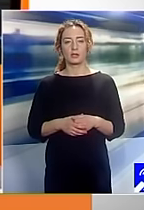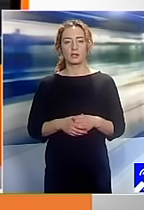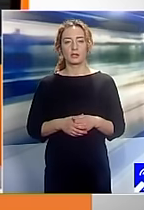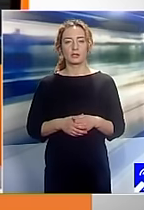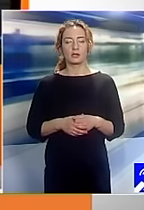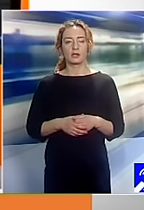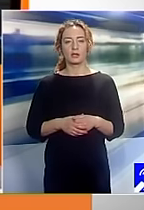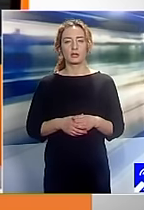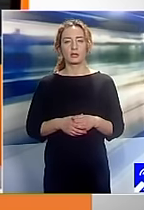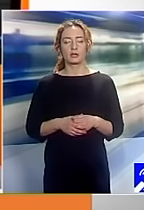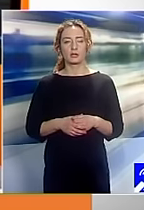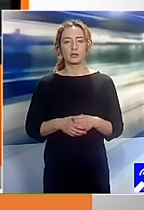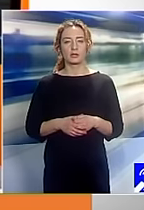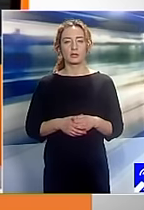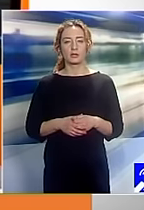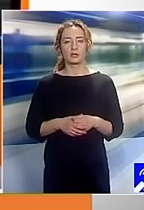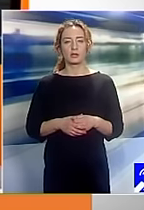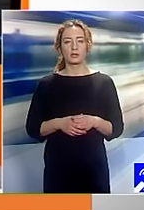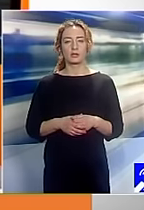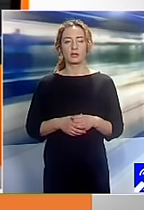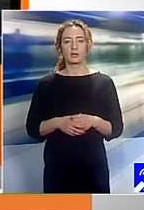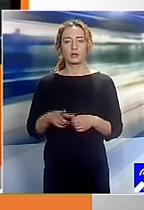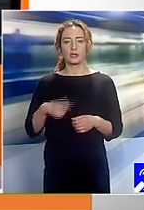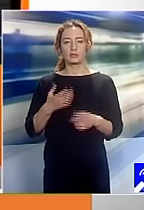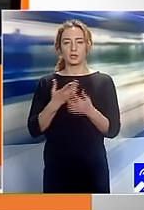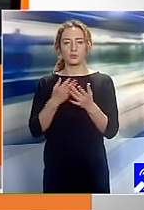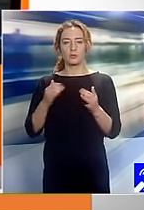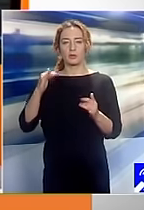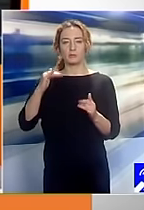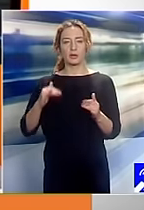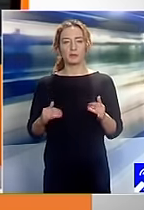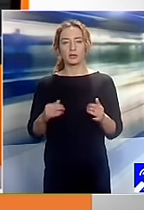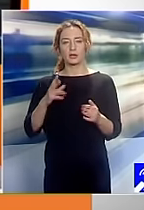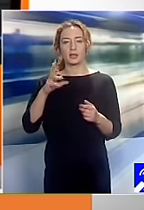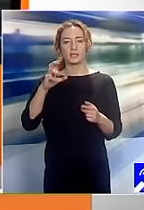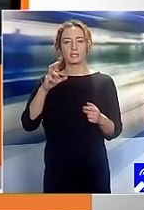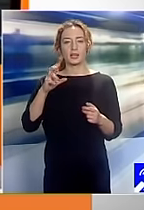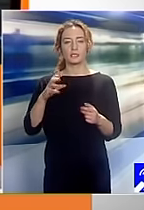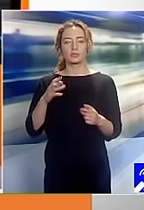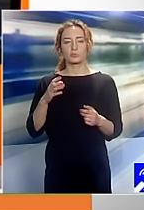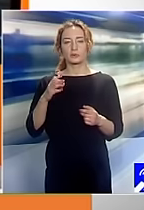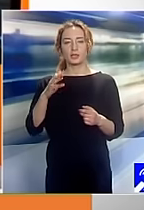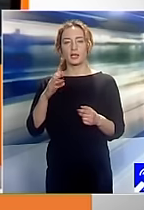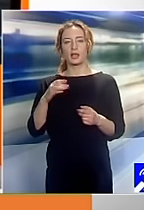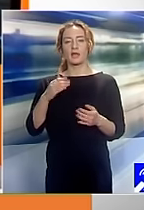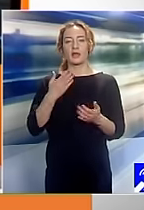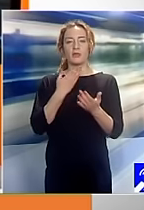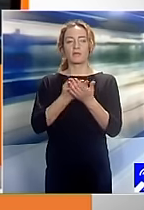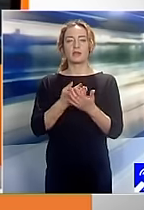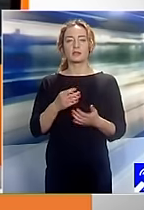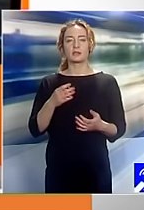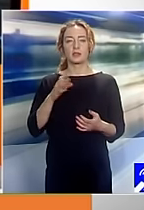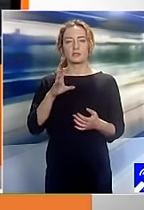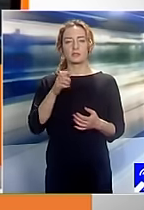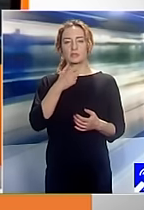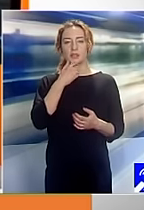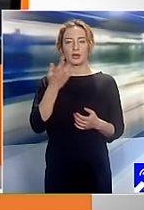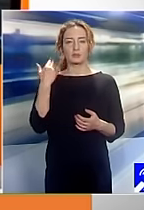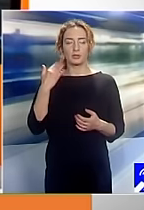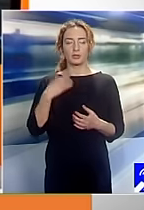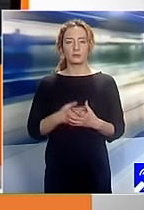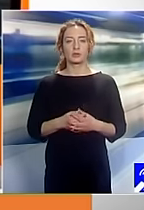anul trecut. Avem un număr de 340 de pneumonii față de 500. Iar la numărul cazurilor de